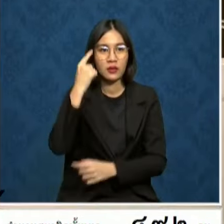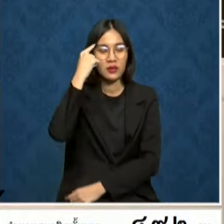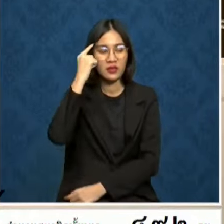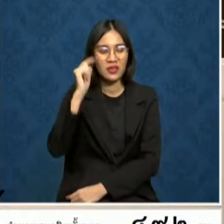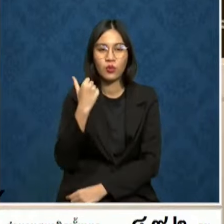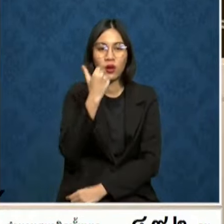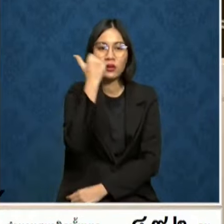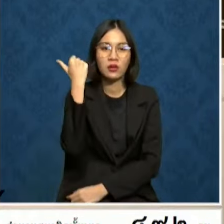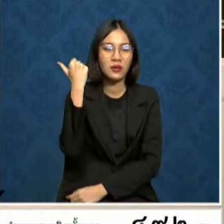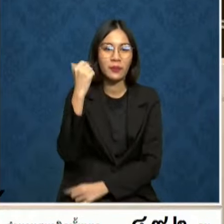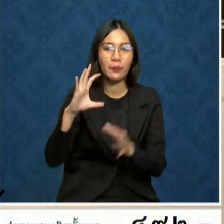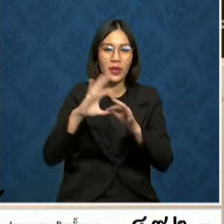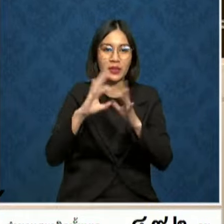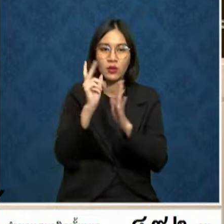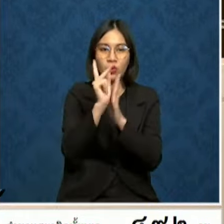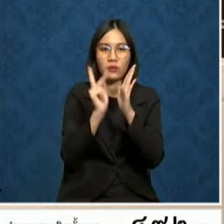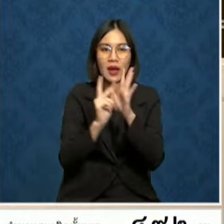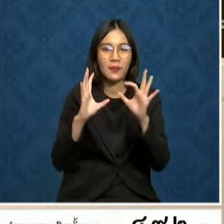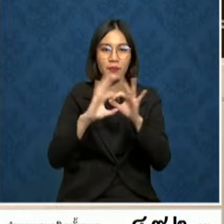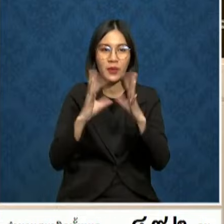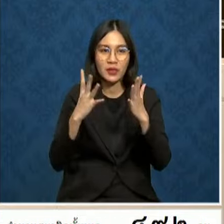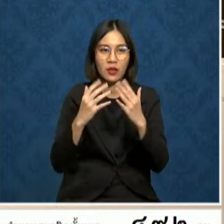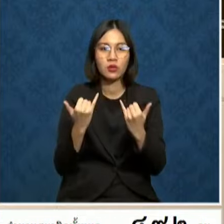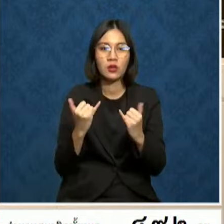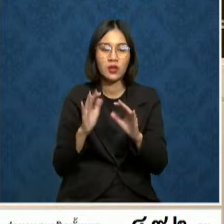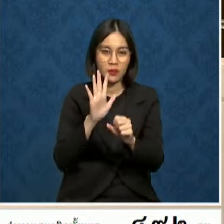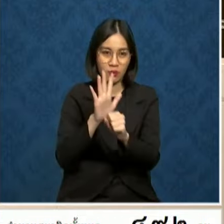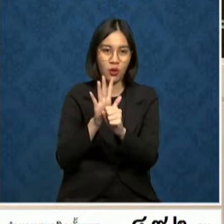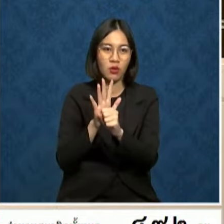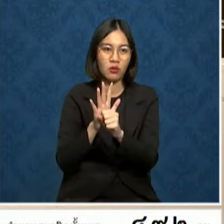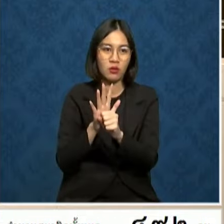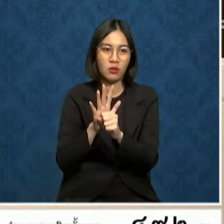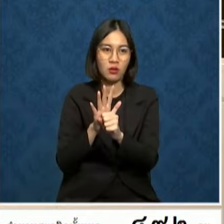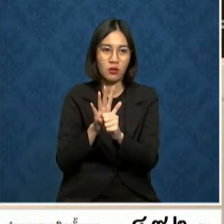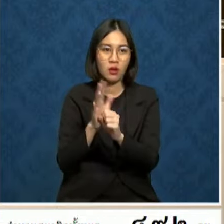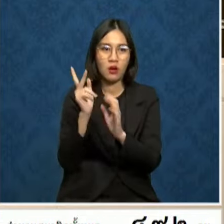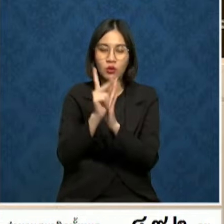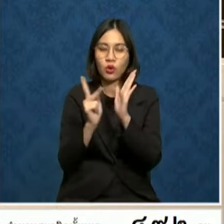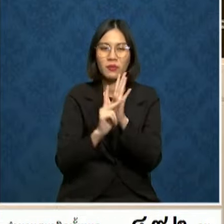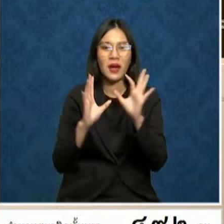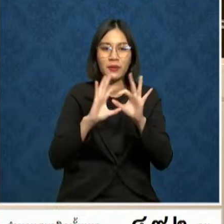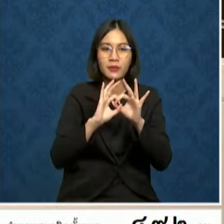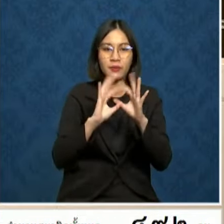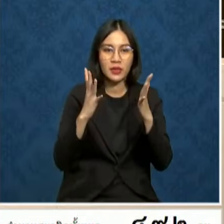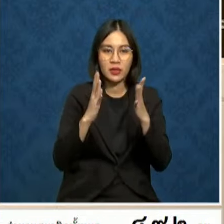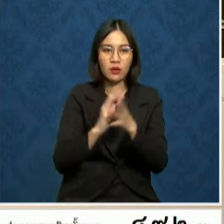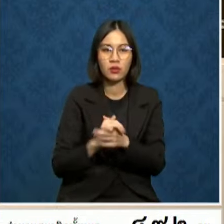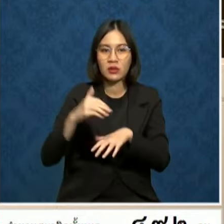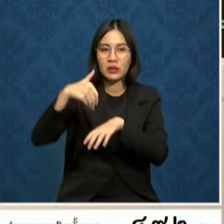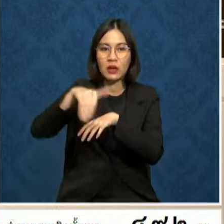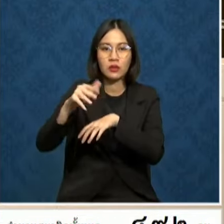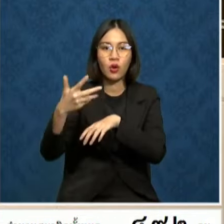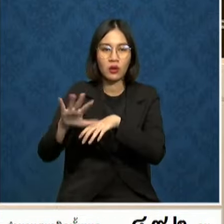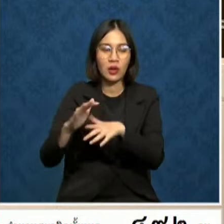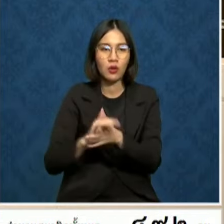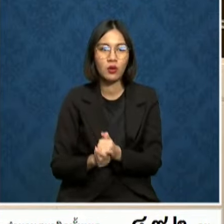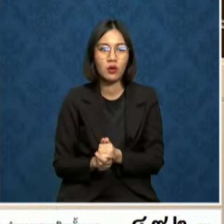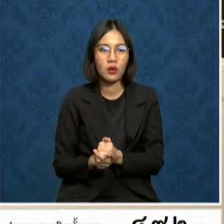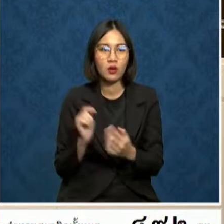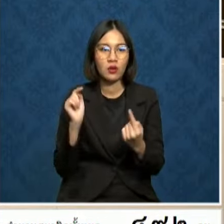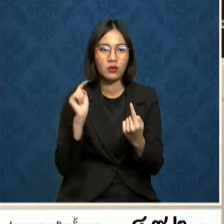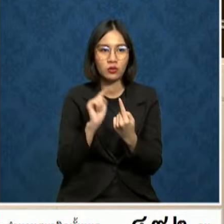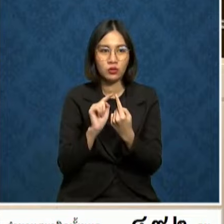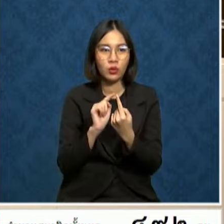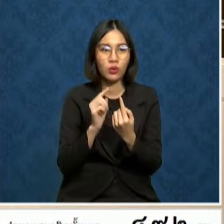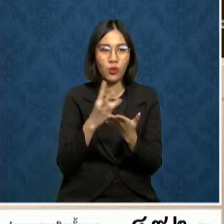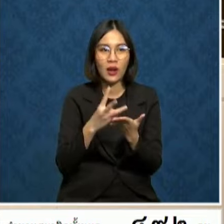นอกประเด็นกฎหมายอันนี้แล้วนะครับขขอเพียงแค่นี้นะครับันนอกกฎหมายที่เราแก้อยู่นะครับที่จะอธิบายเพิ่มเติมเนี่ยมันไม่ใช่วาระที่